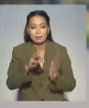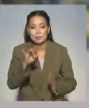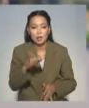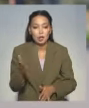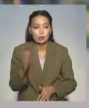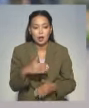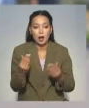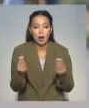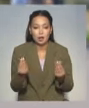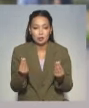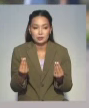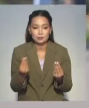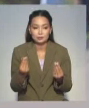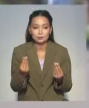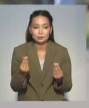жуық қаражат